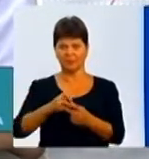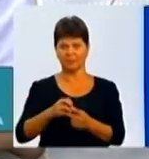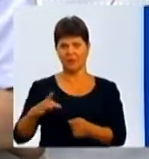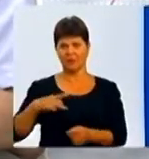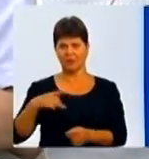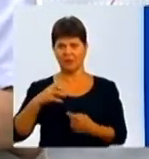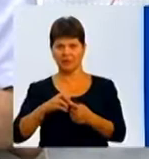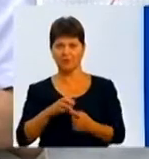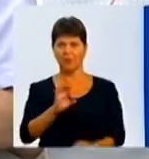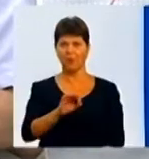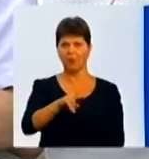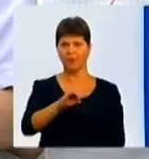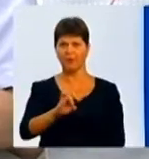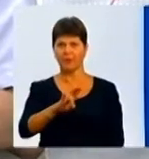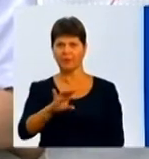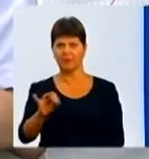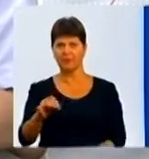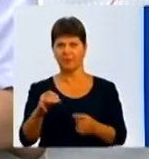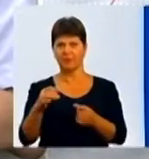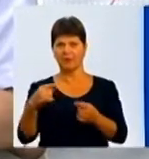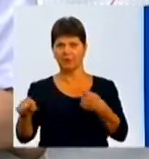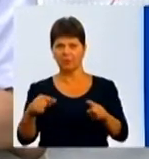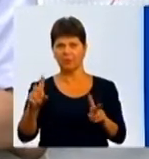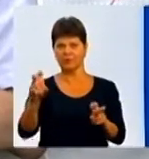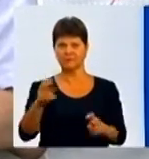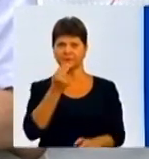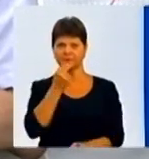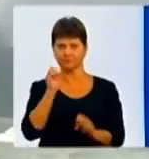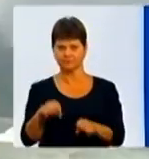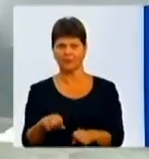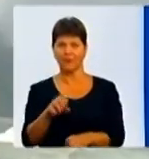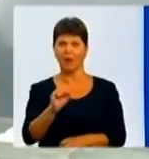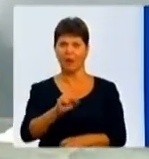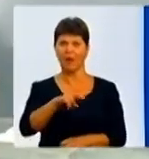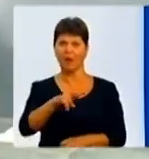там, опеньки, інші з'їдобні, їстівні гриби. Але в